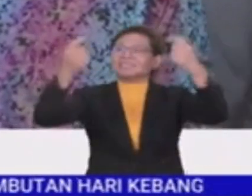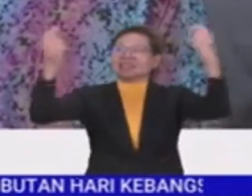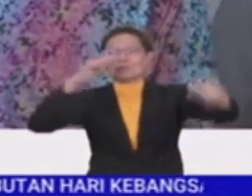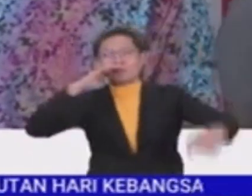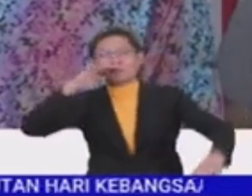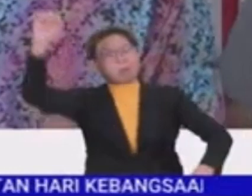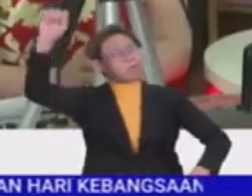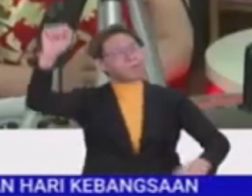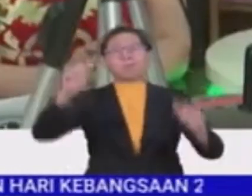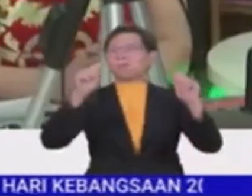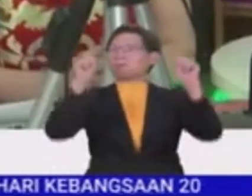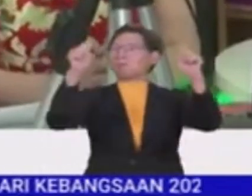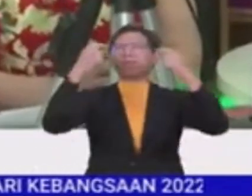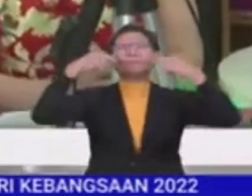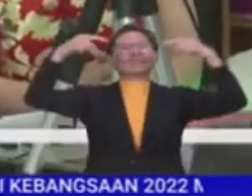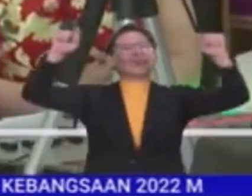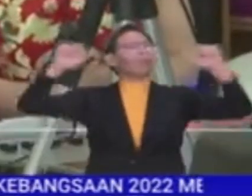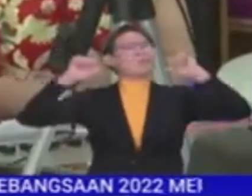amat cemerlang sekali.